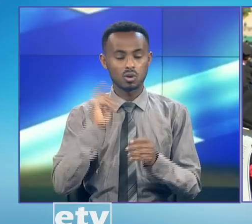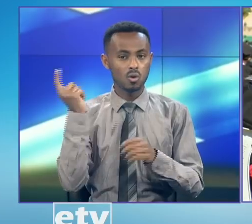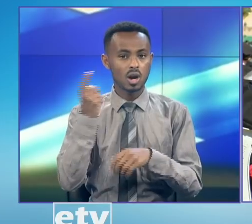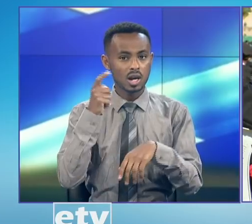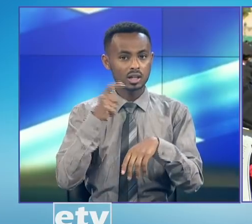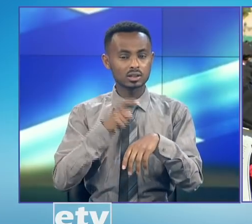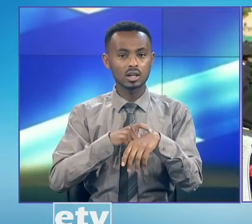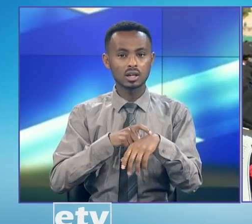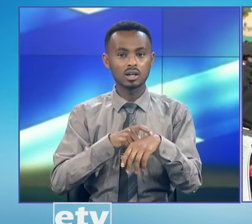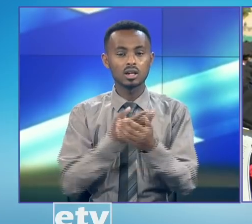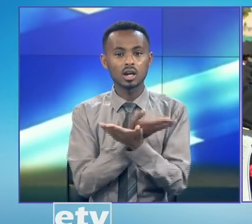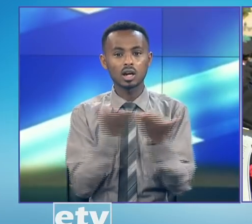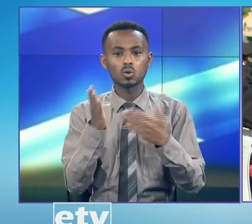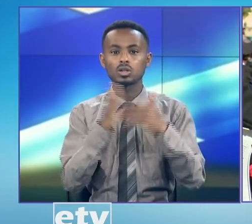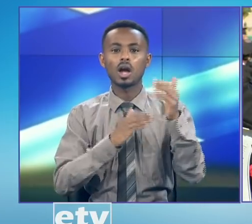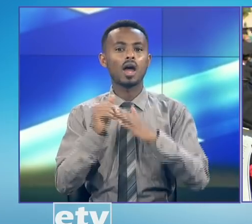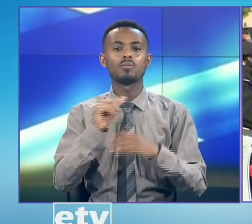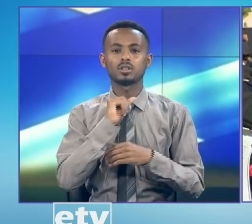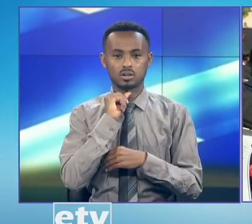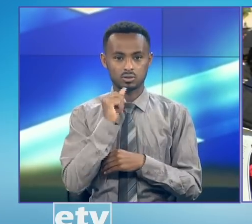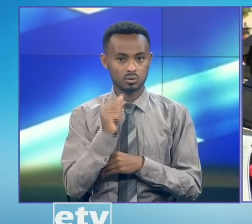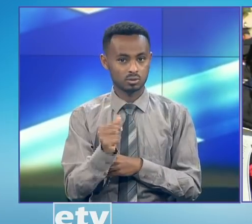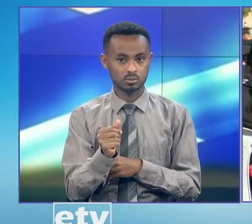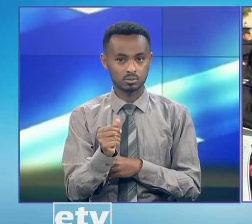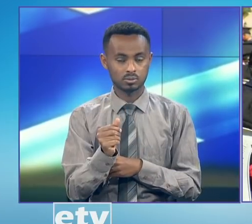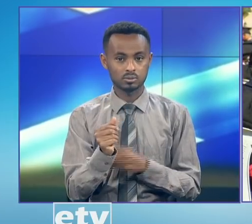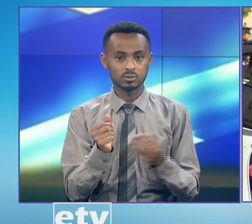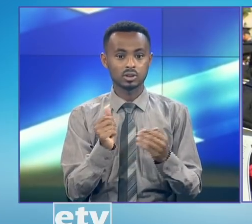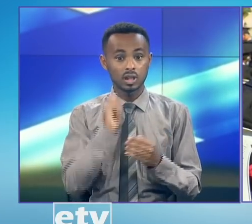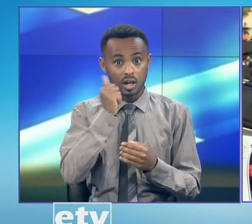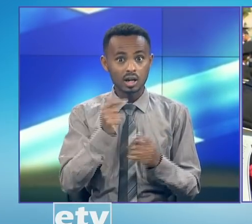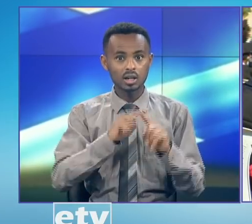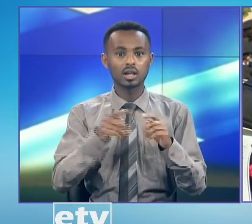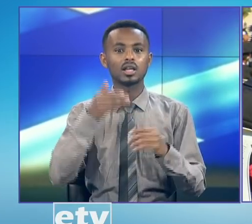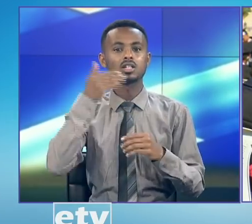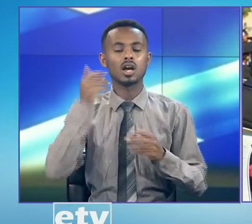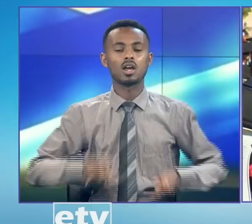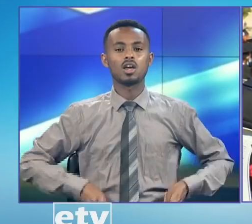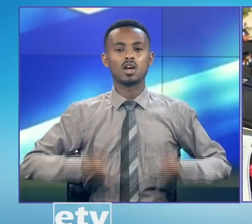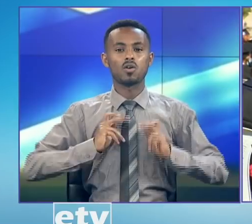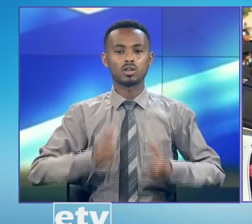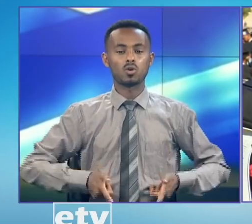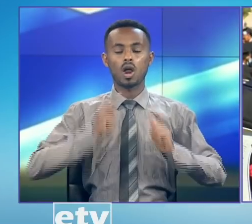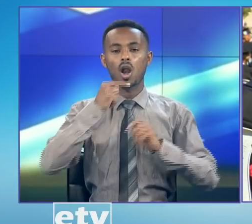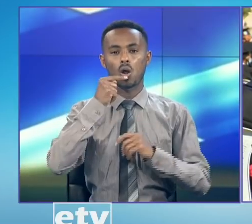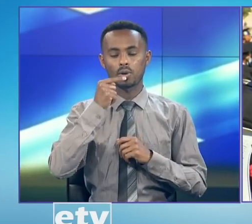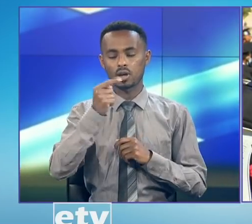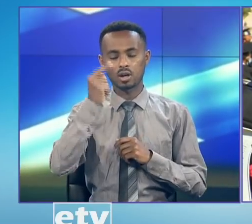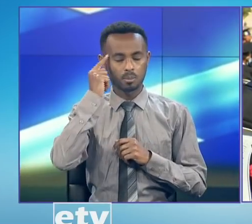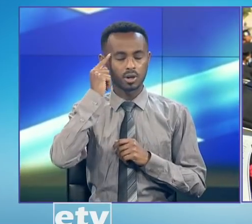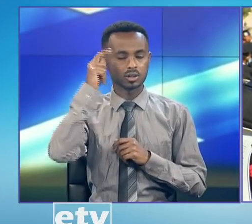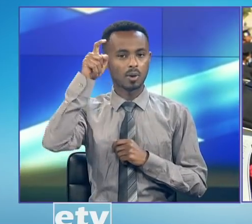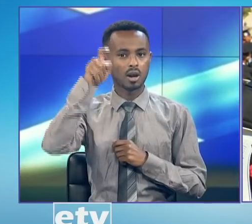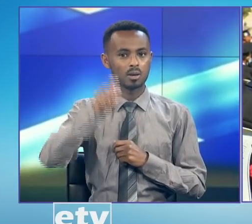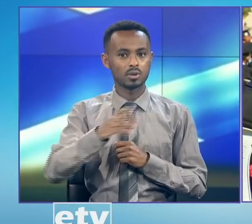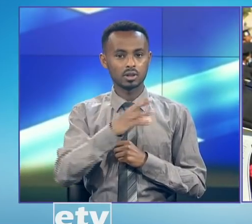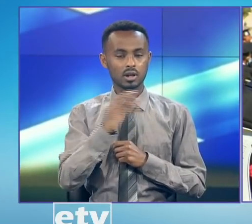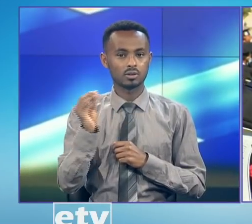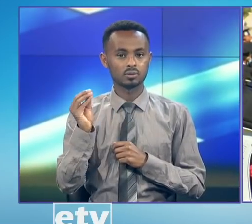ሁሌ ነገሮች አይመቻቹልም። ነገ ግን የተሻለ ህይወት ኖራለሁ ብዬ ማሰብ